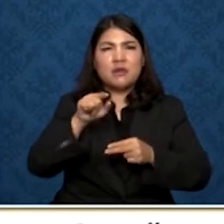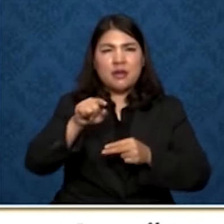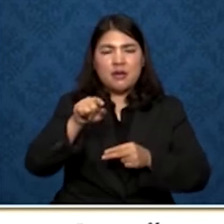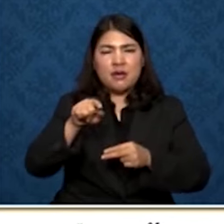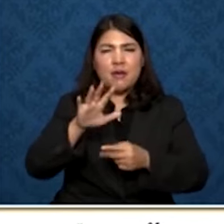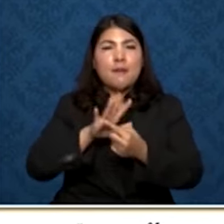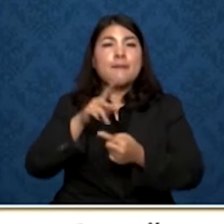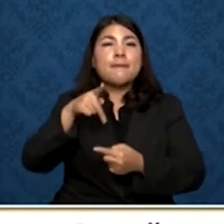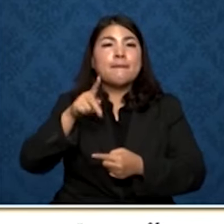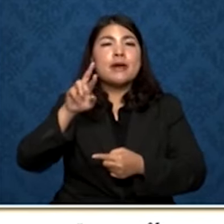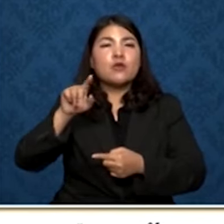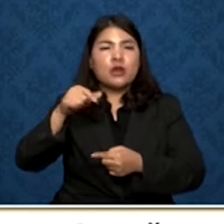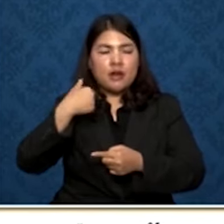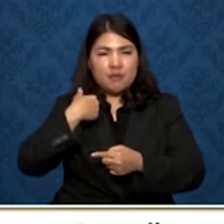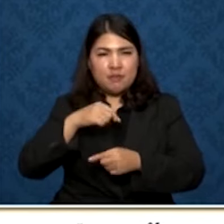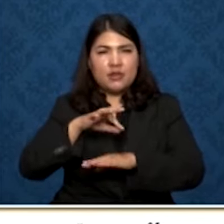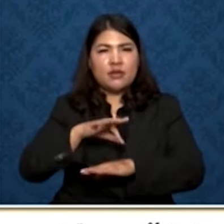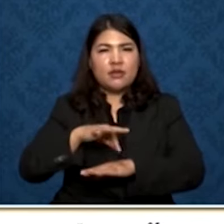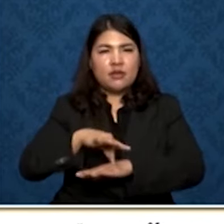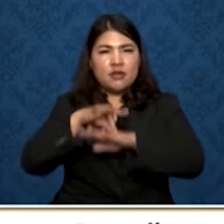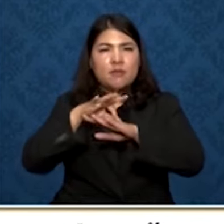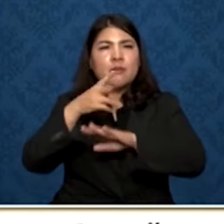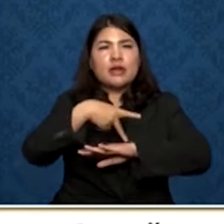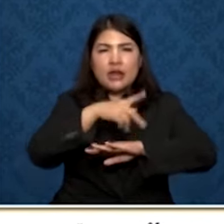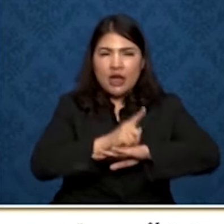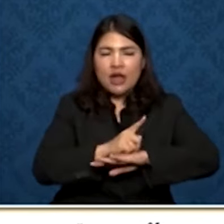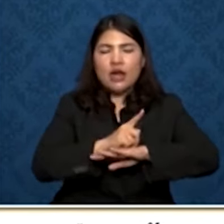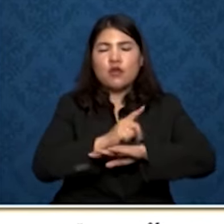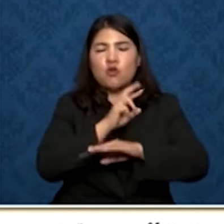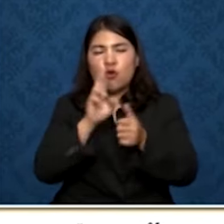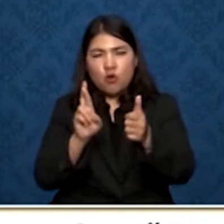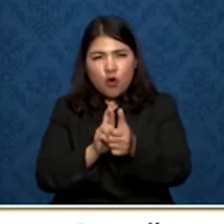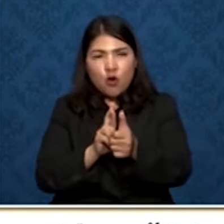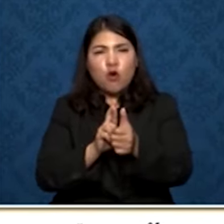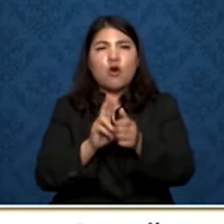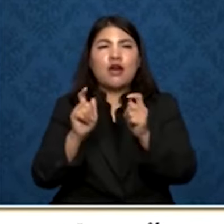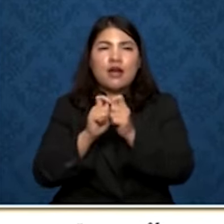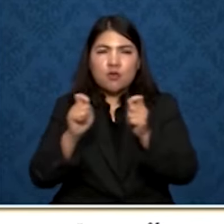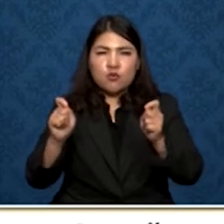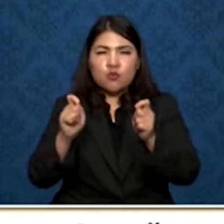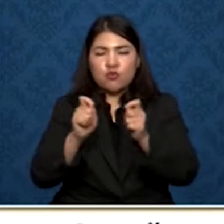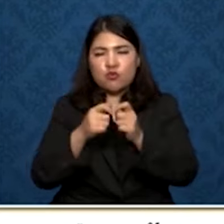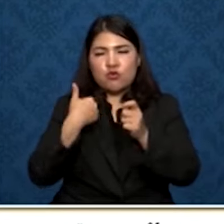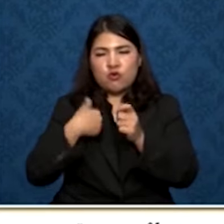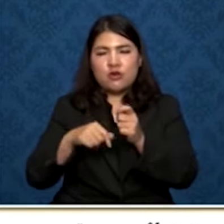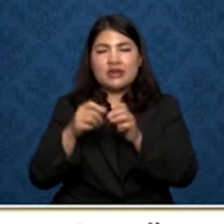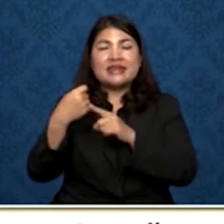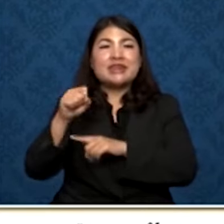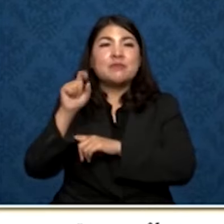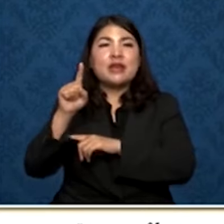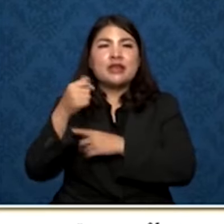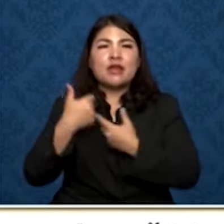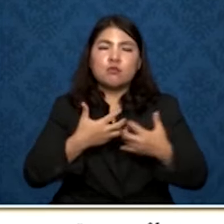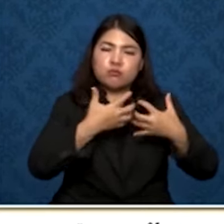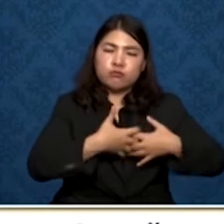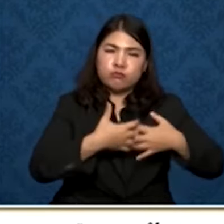หมอเลียบ เป็นรองประทานนะครับแล้วก็มีคณะกรรมการเป็นอนุกรรมการอีก 11 คณะตามอุษา